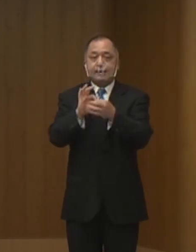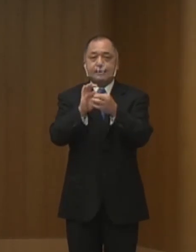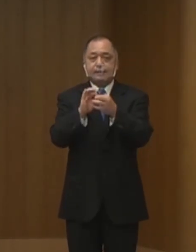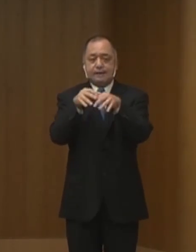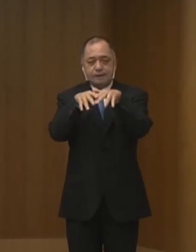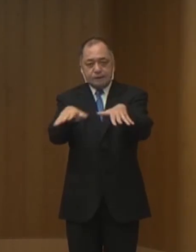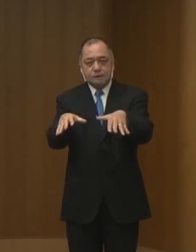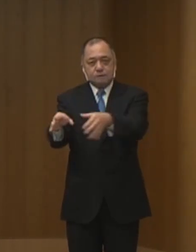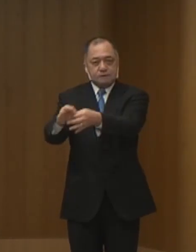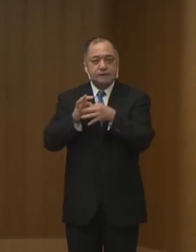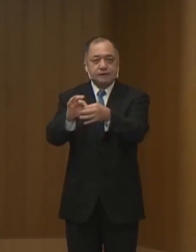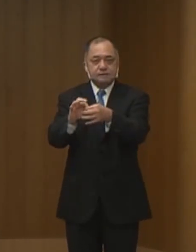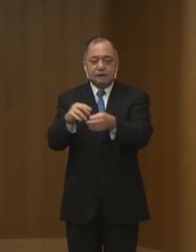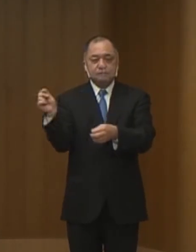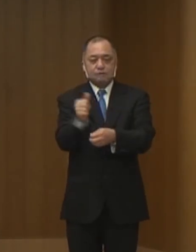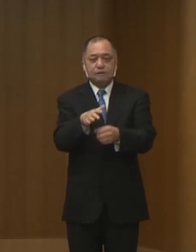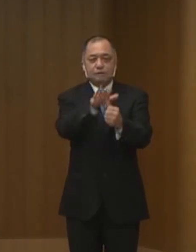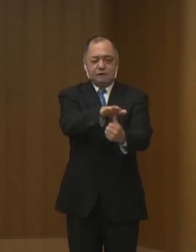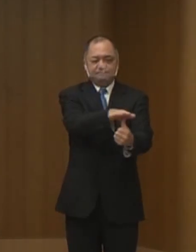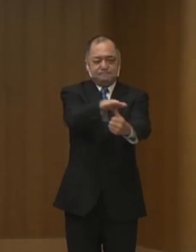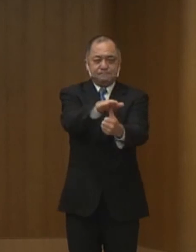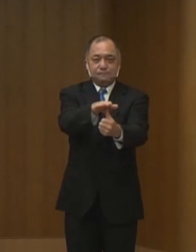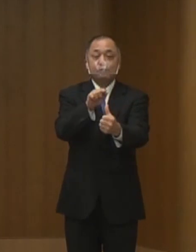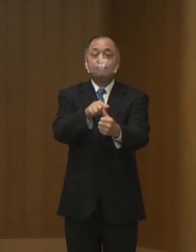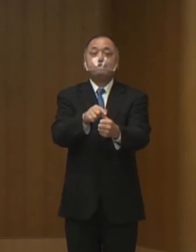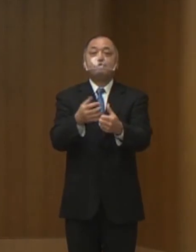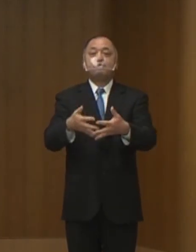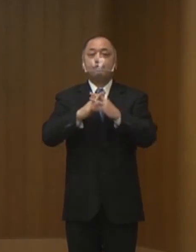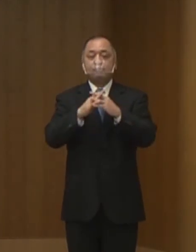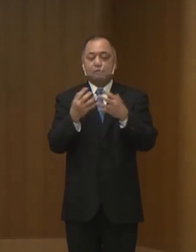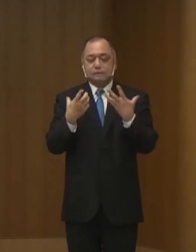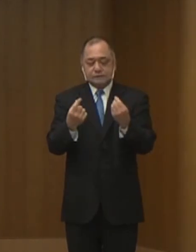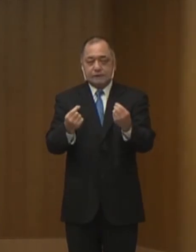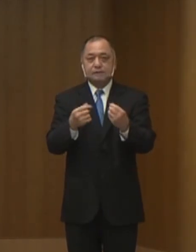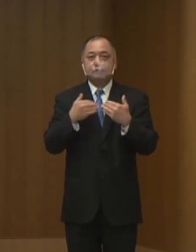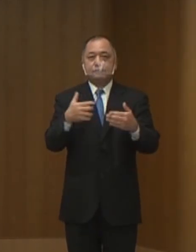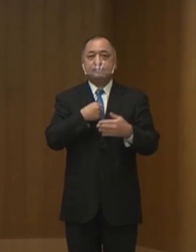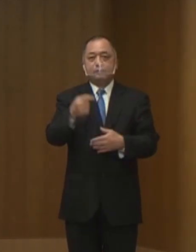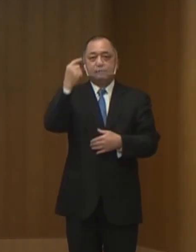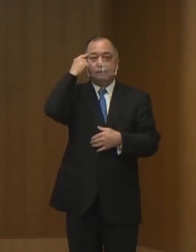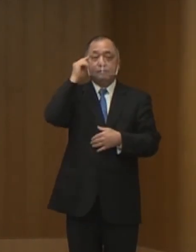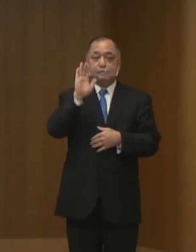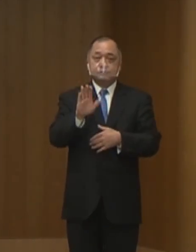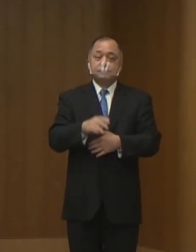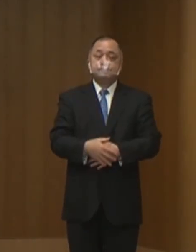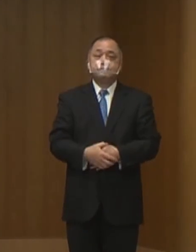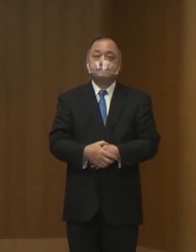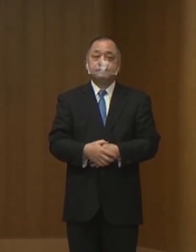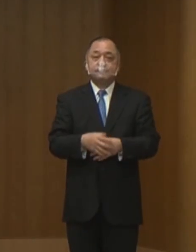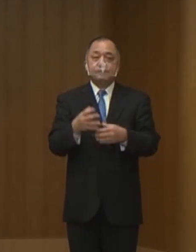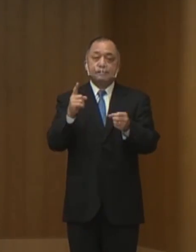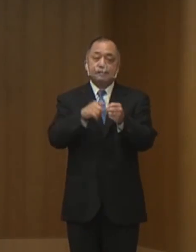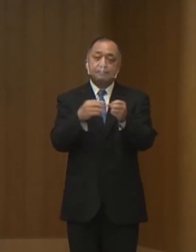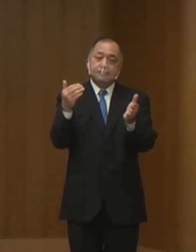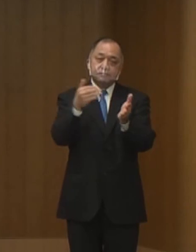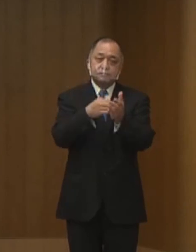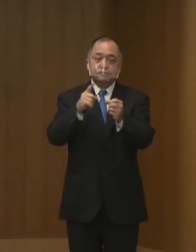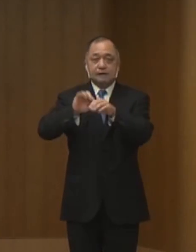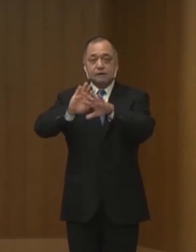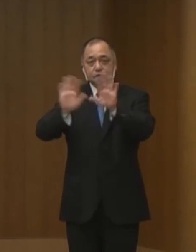抑え込みをしていく、こういった取り組みをしっかり進めていきたいと思っています。年末年始を迎えるにあたりま